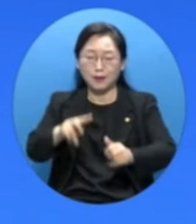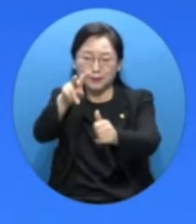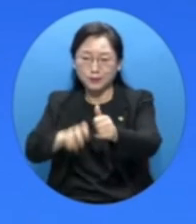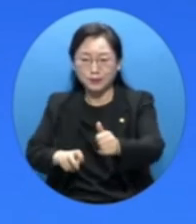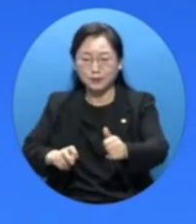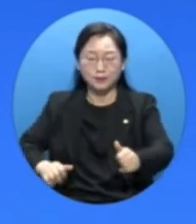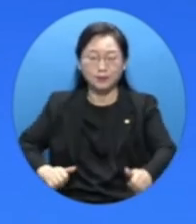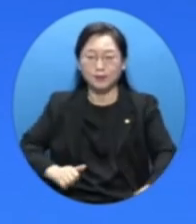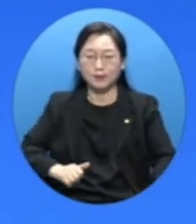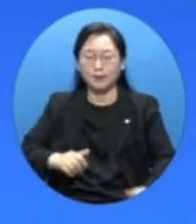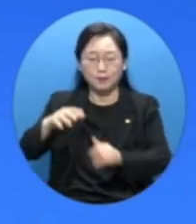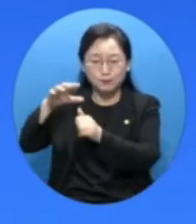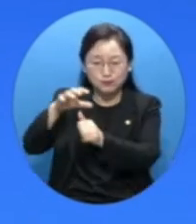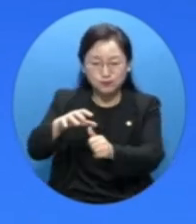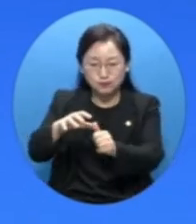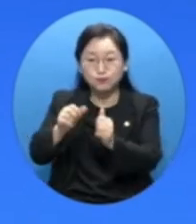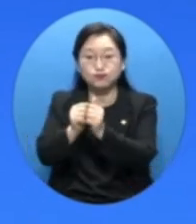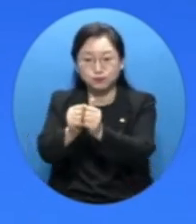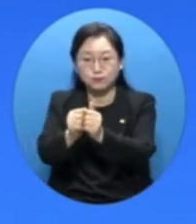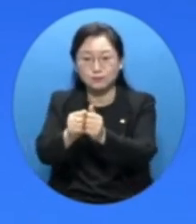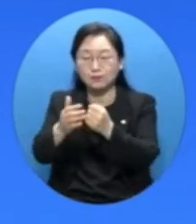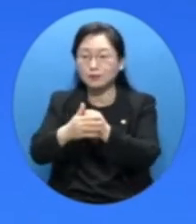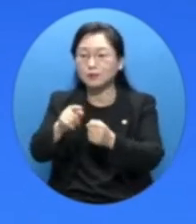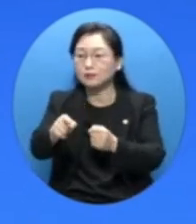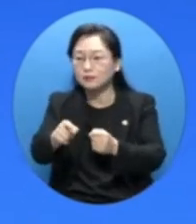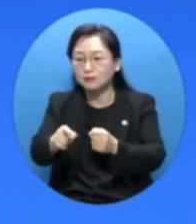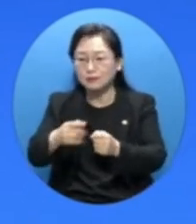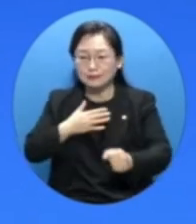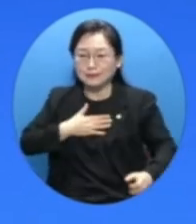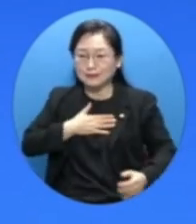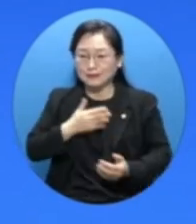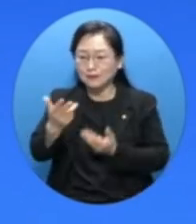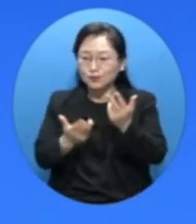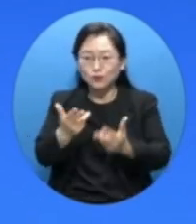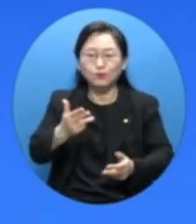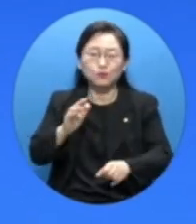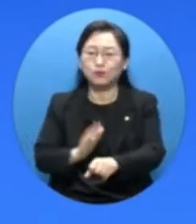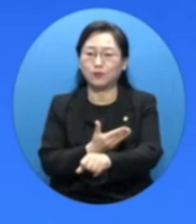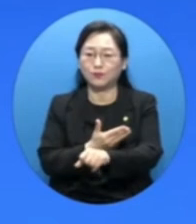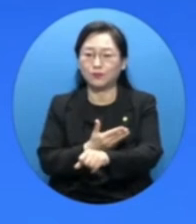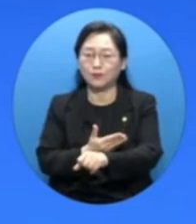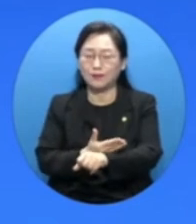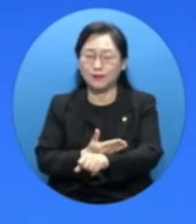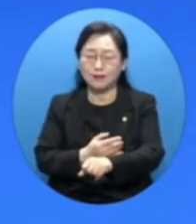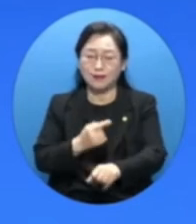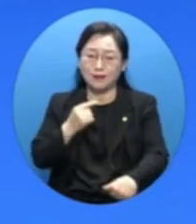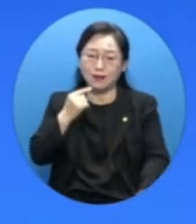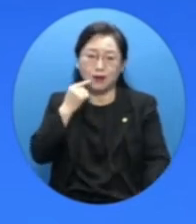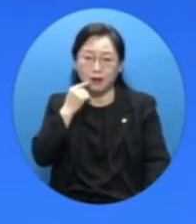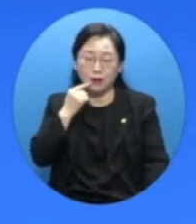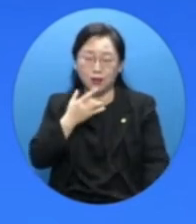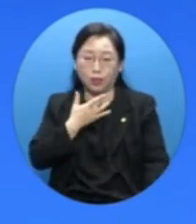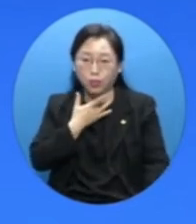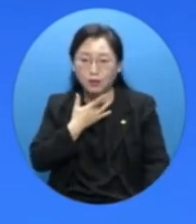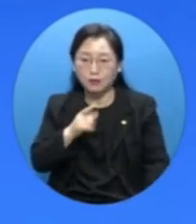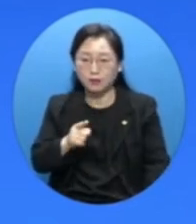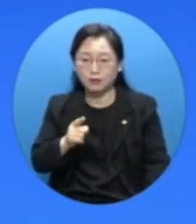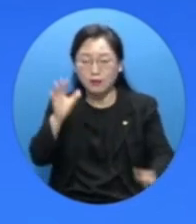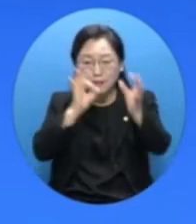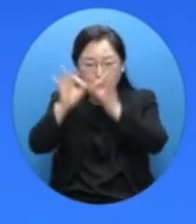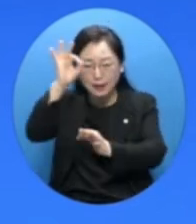그래서 그 미움과 분노 속에 자신의 감정을 조절하지 못해서 끔찍한 사고를